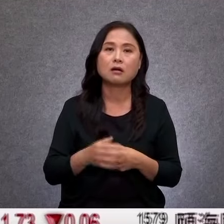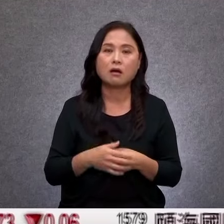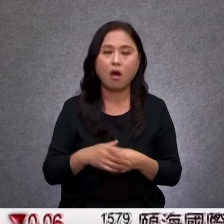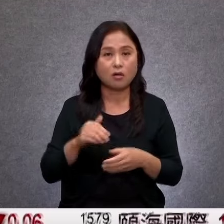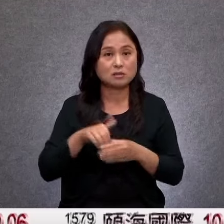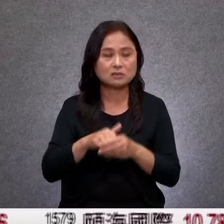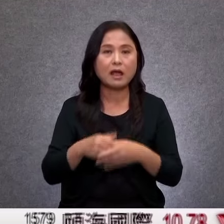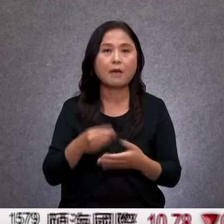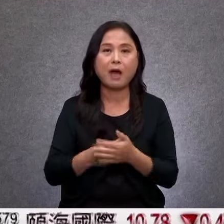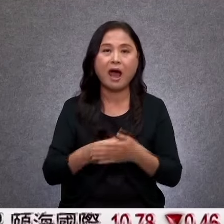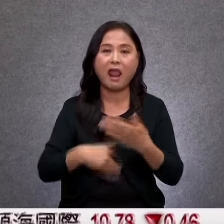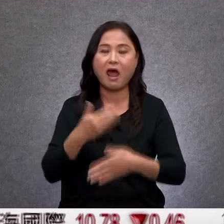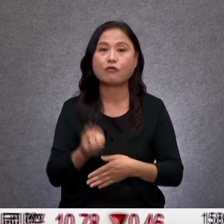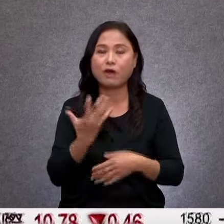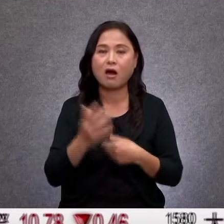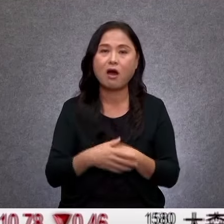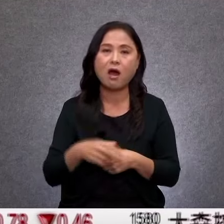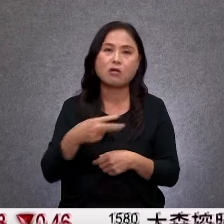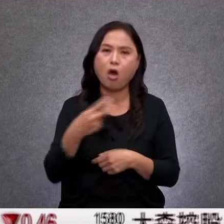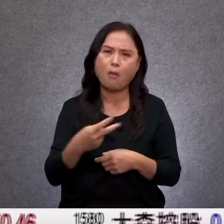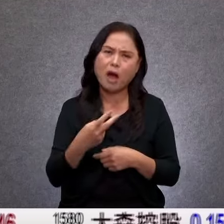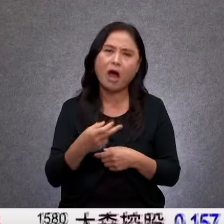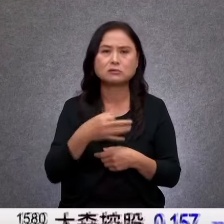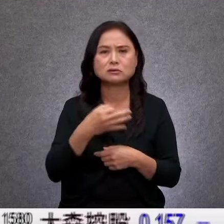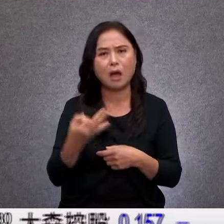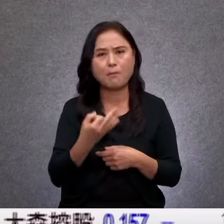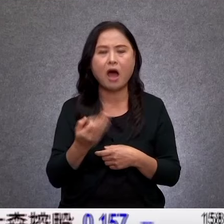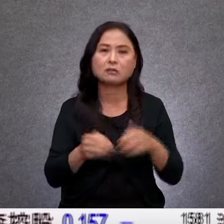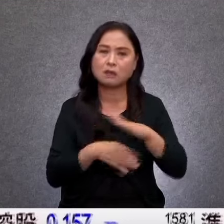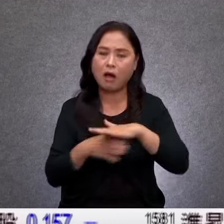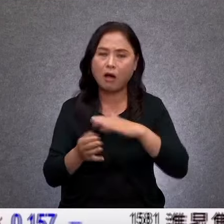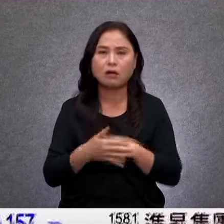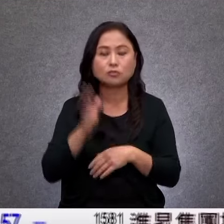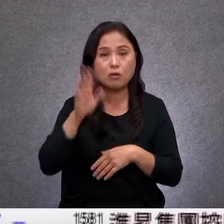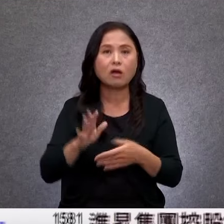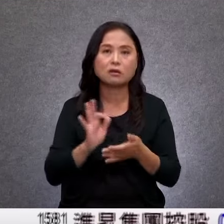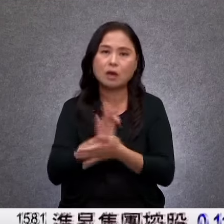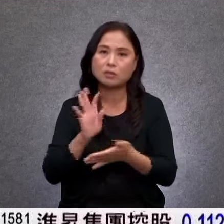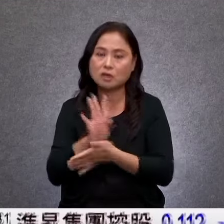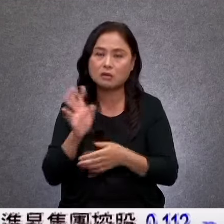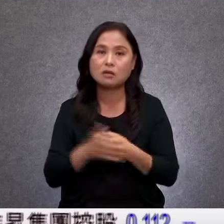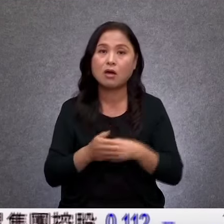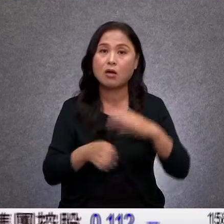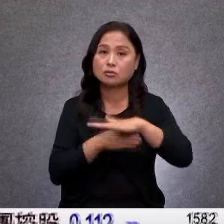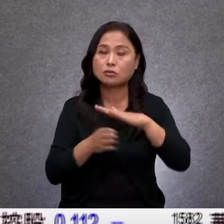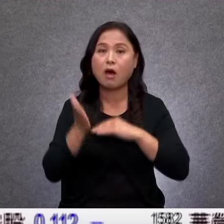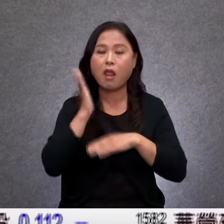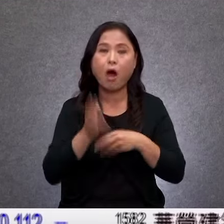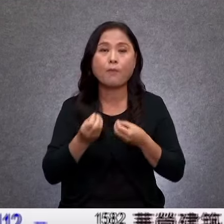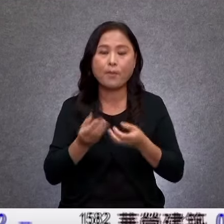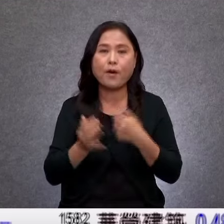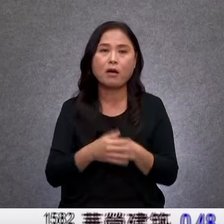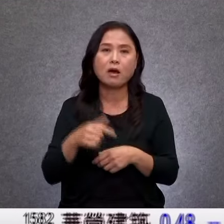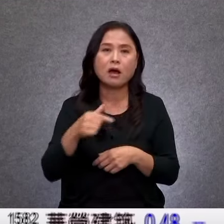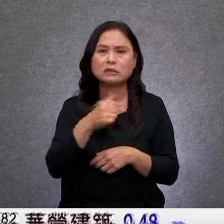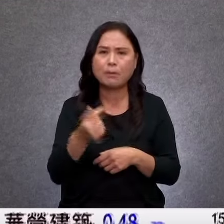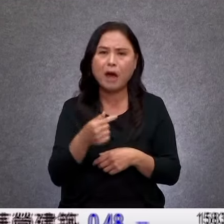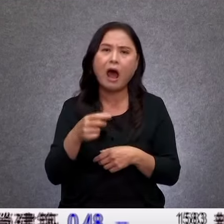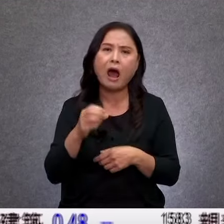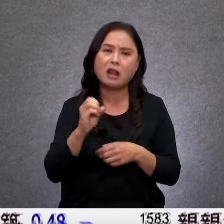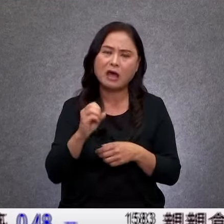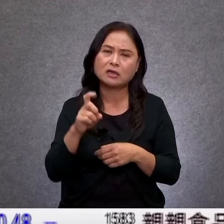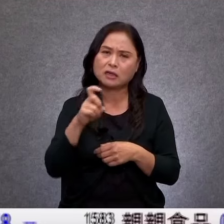時可以申請賣樓花的嗰度亦都有20000-30000间。未來3至4年，住宅樓宇的